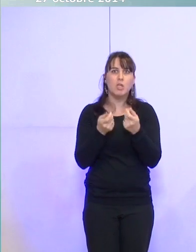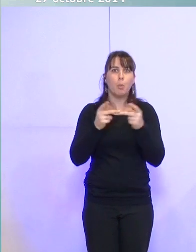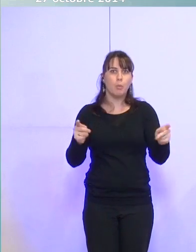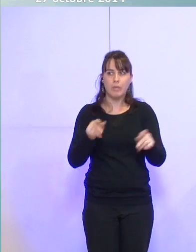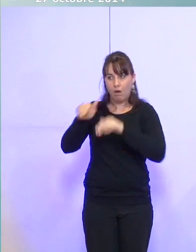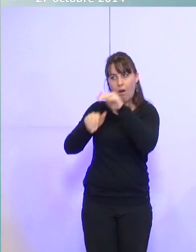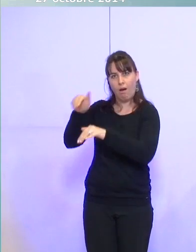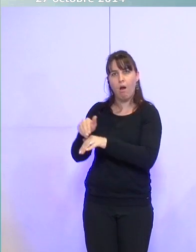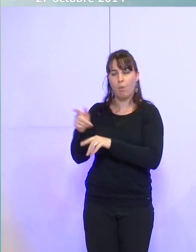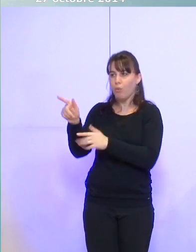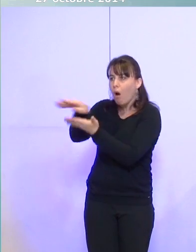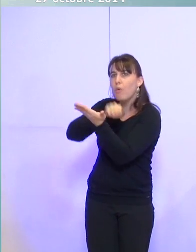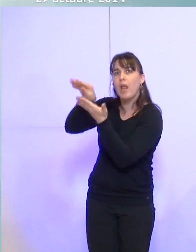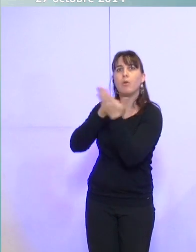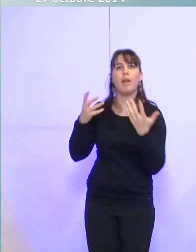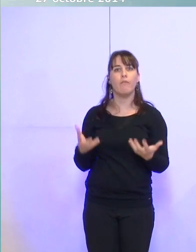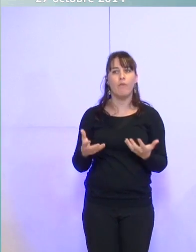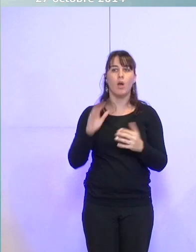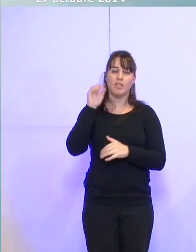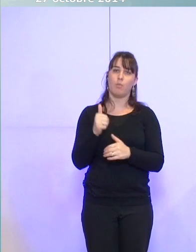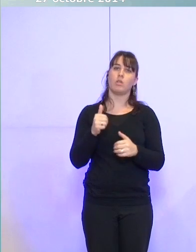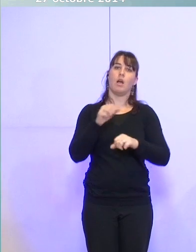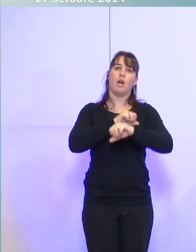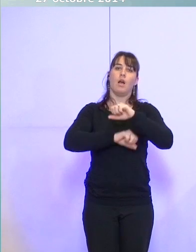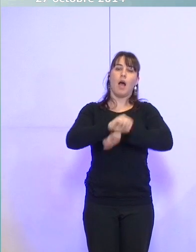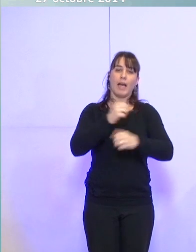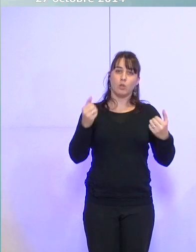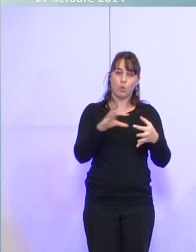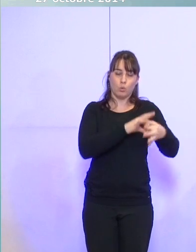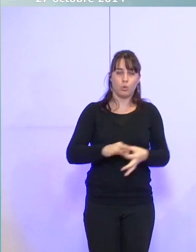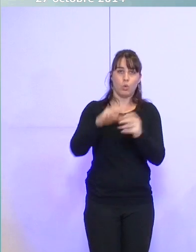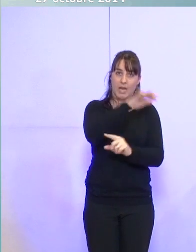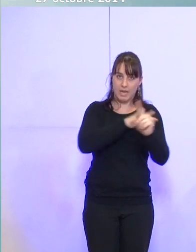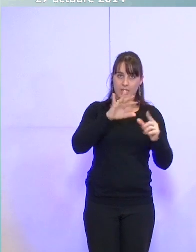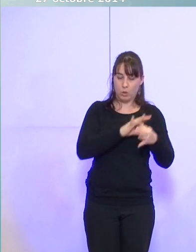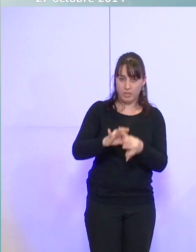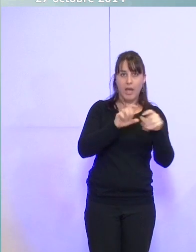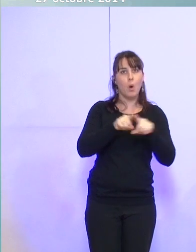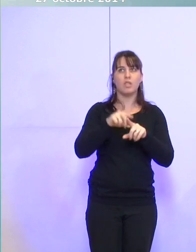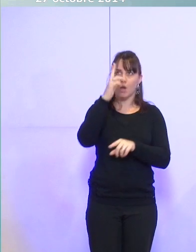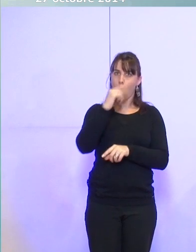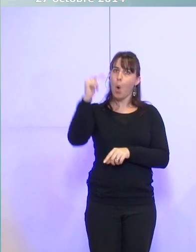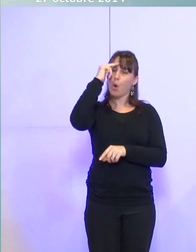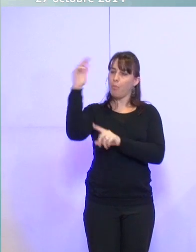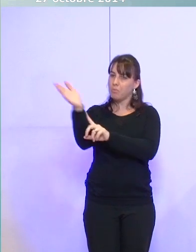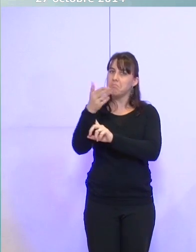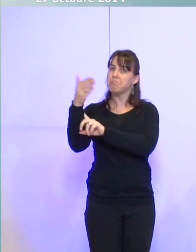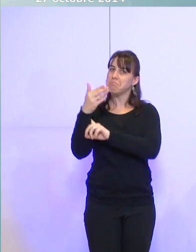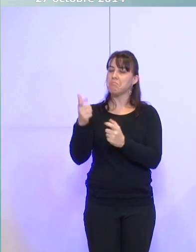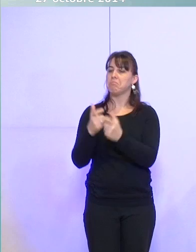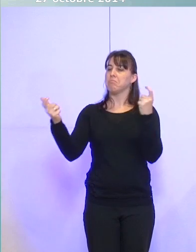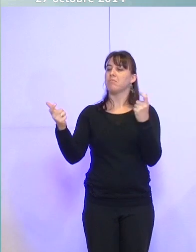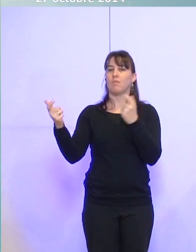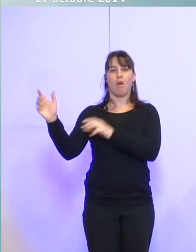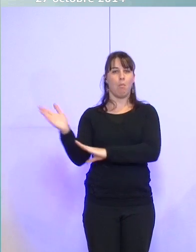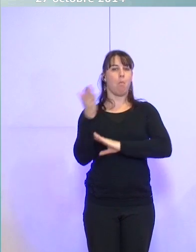ses actions d'économie sociale et solidaire ou par les contributions qu'elle peut apporter à l'échelle européenne, la Régie des eaux de Grenoble fait de notre ville